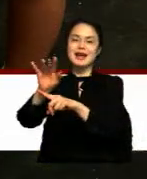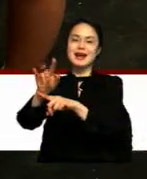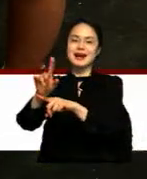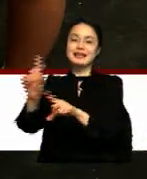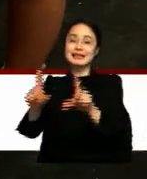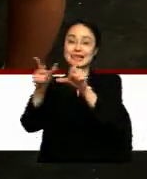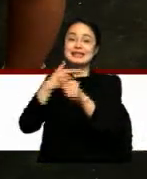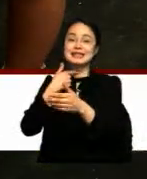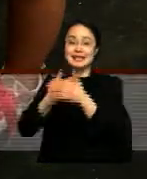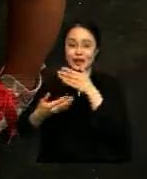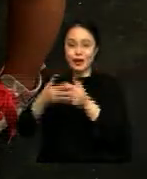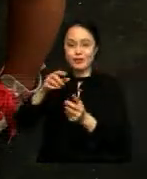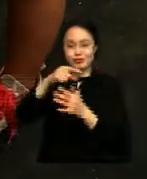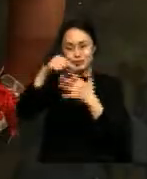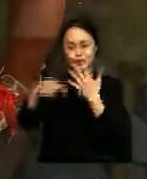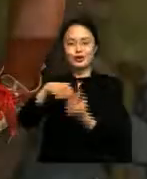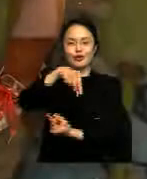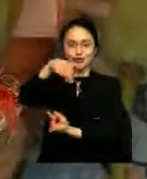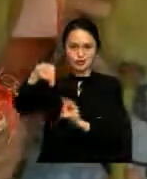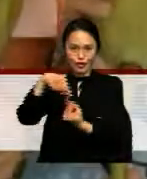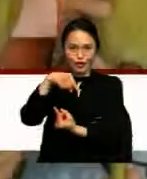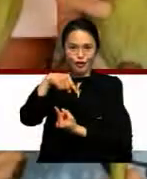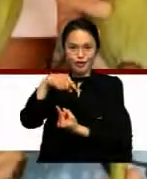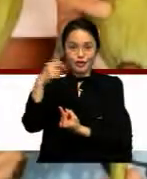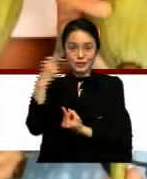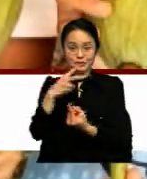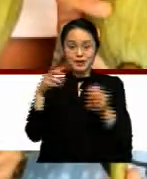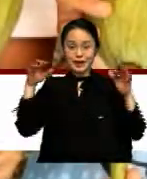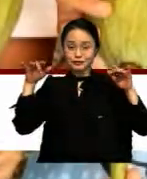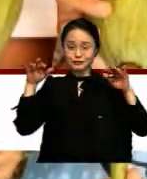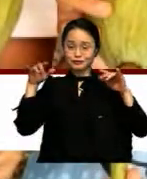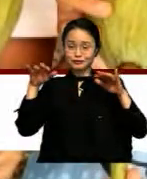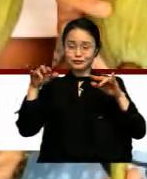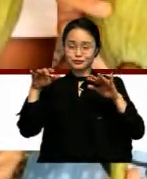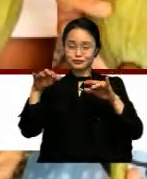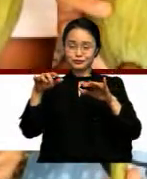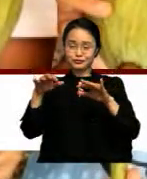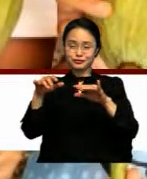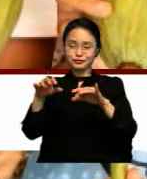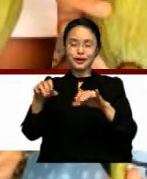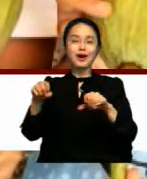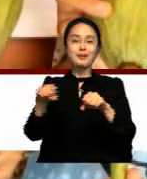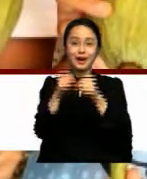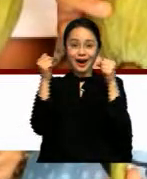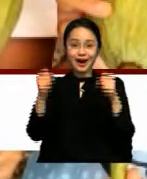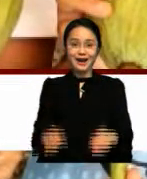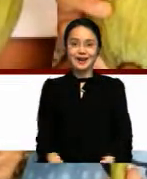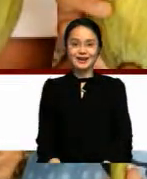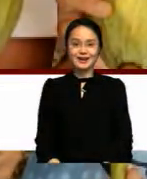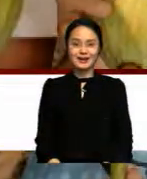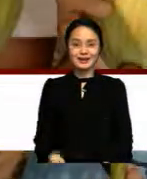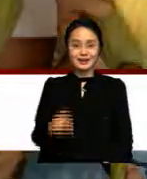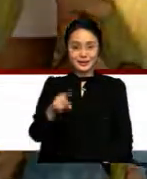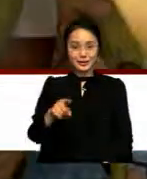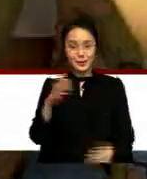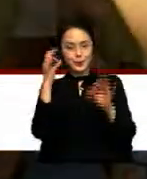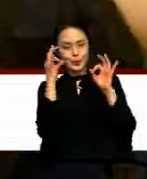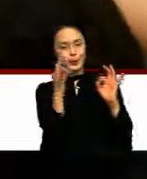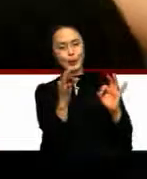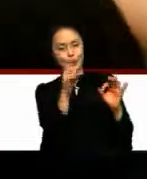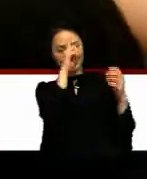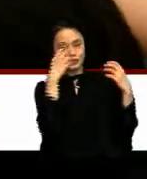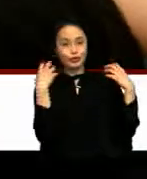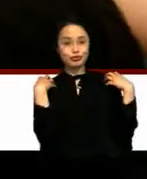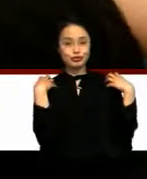3배 이상 증가했습니다. 행정안전부로부터 주민 주도형 소득 창출의 모범 사례로 평가받으면서 이번